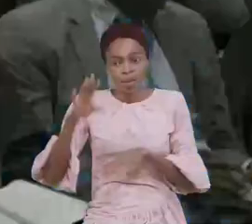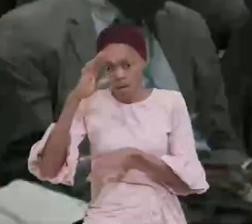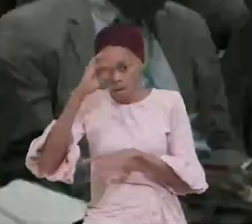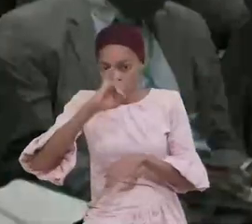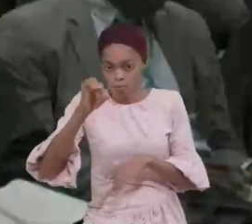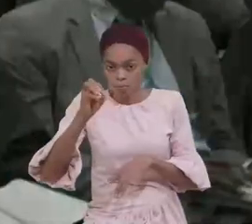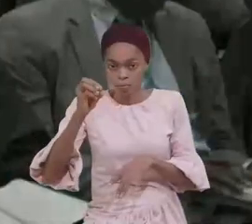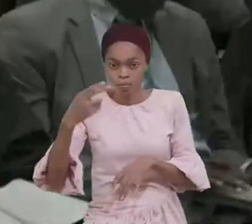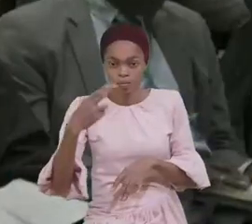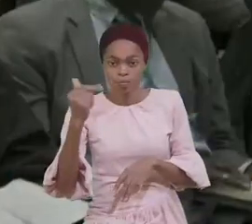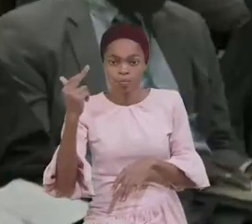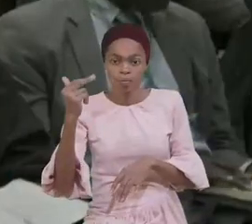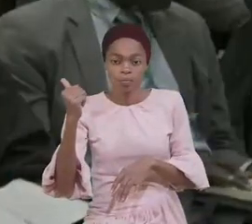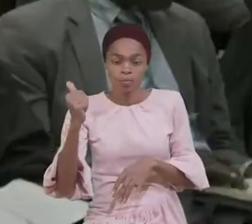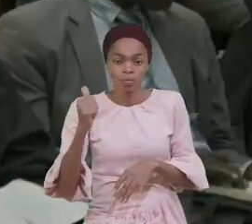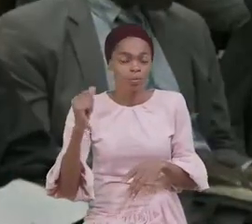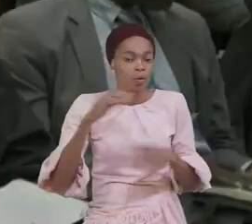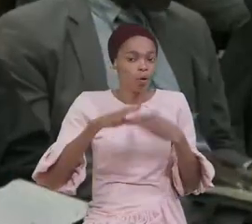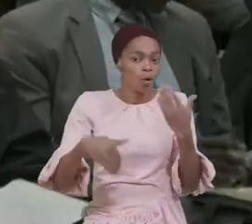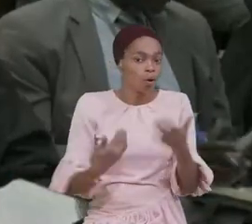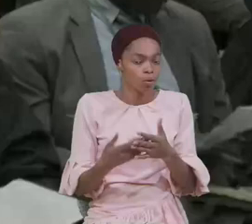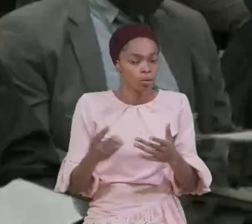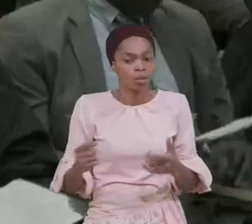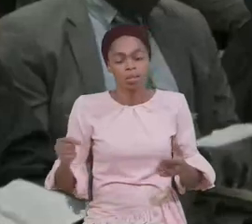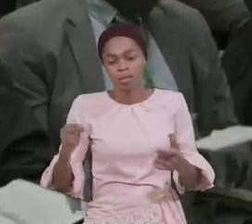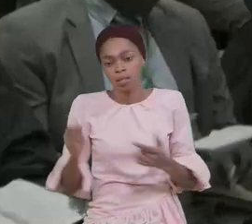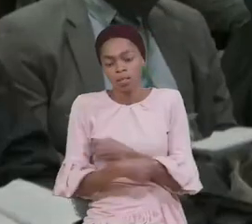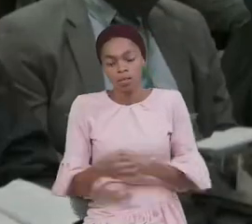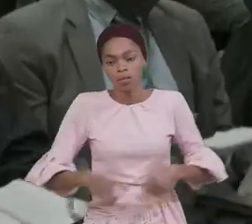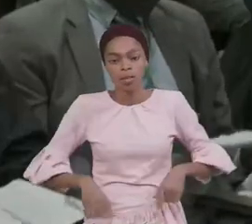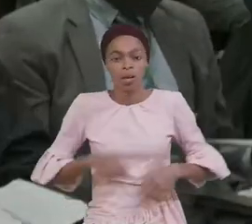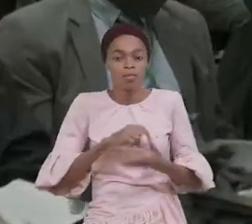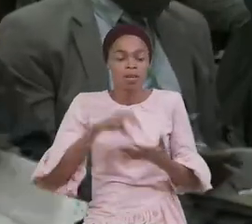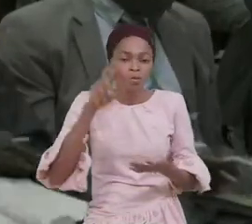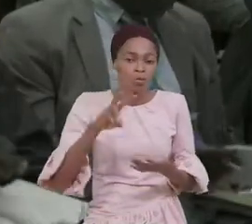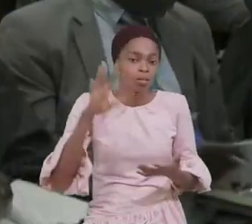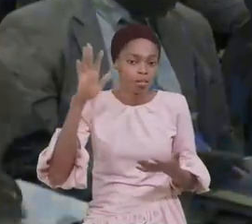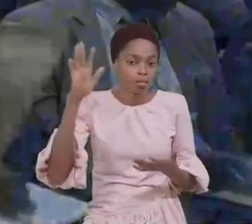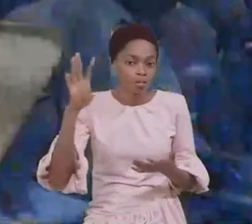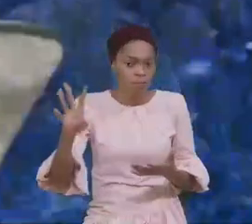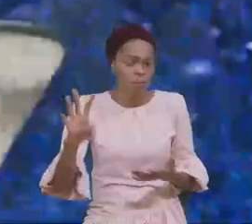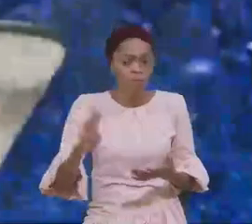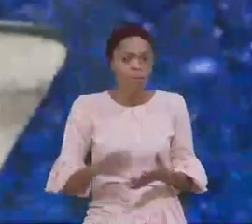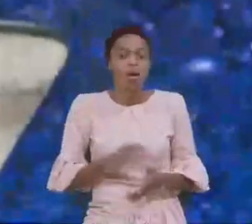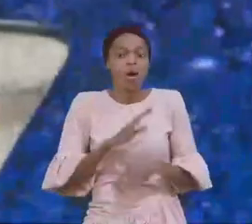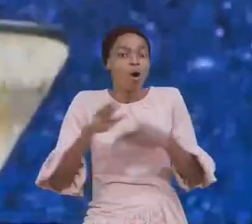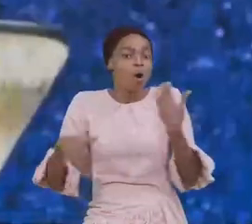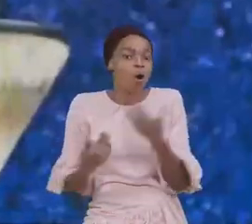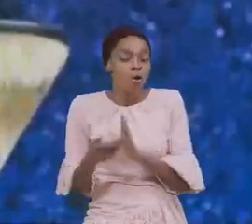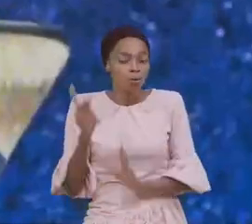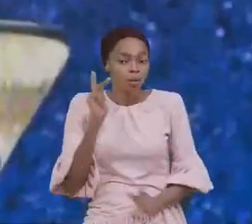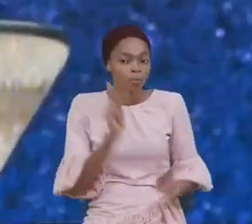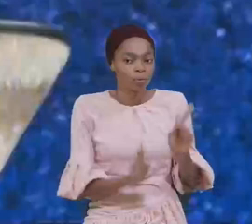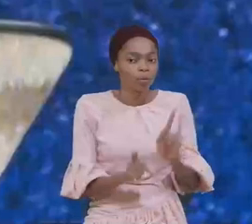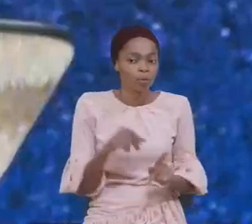verset 24 ici dit, afin que tous les peuples de la terre